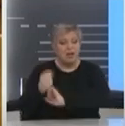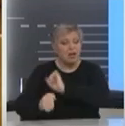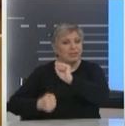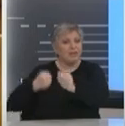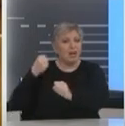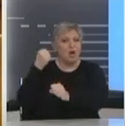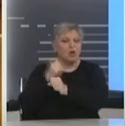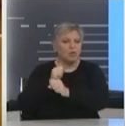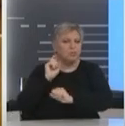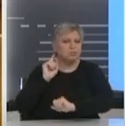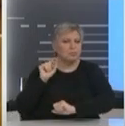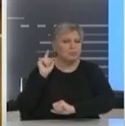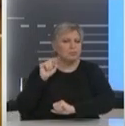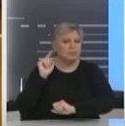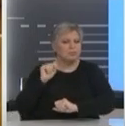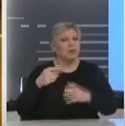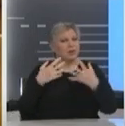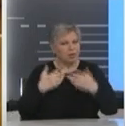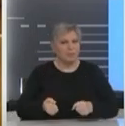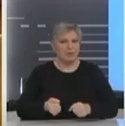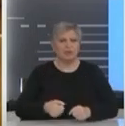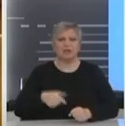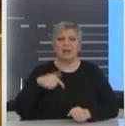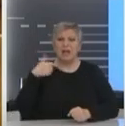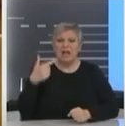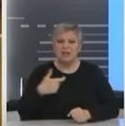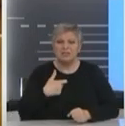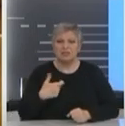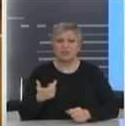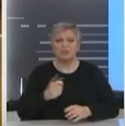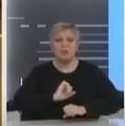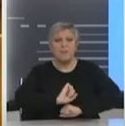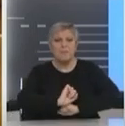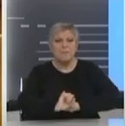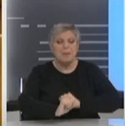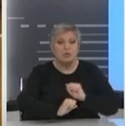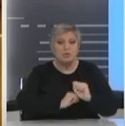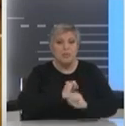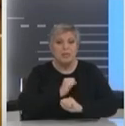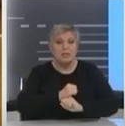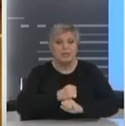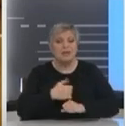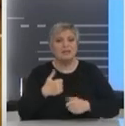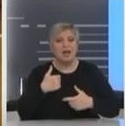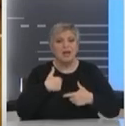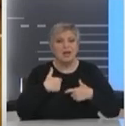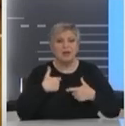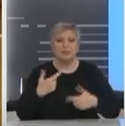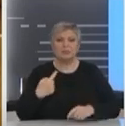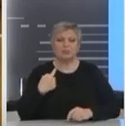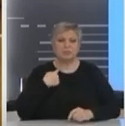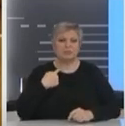αν πολεμήσατε και όσο και αν συνεχίζετε να πολεμάτε αυτή την σημαντική προσπάθεια,